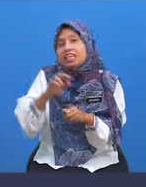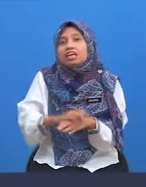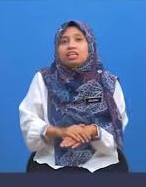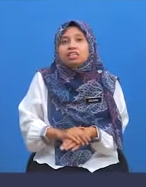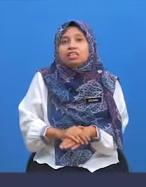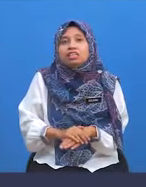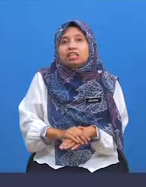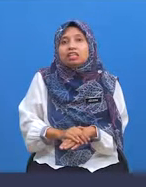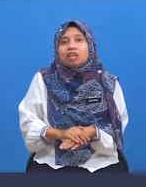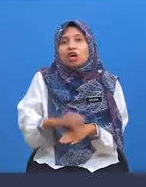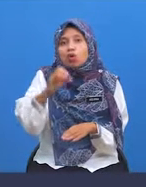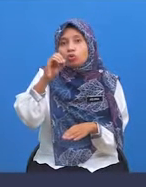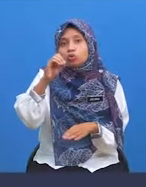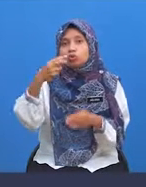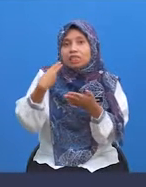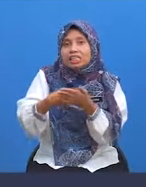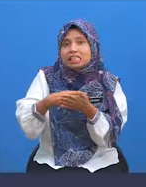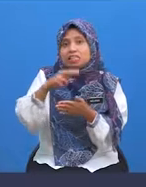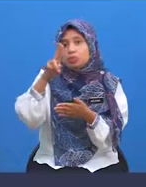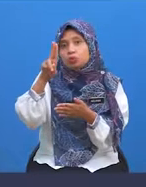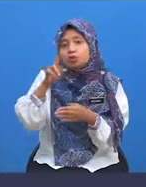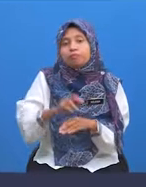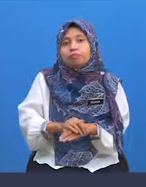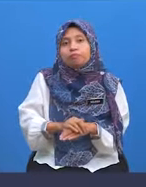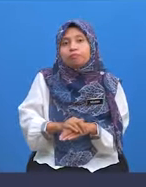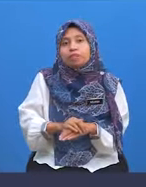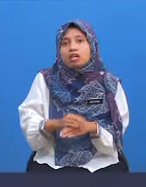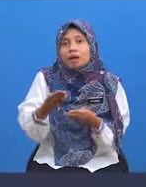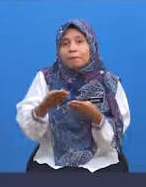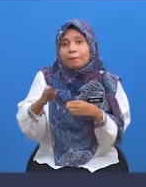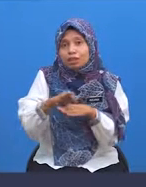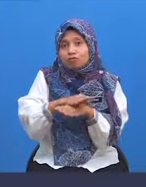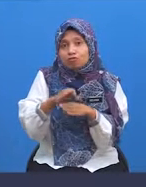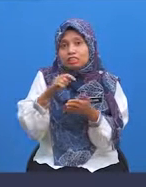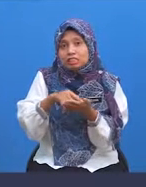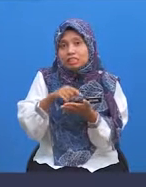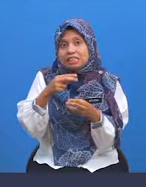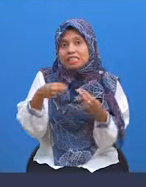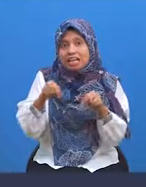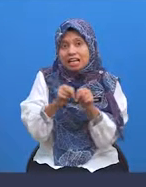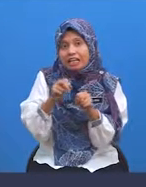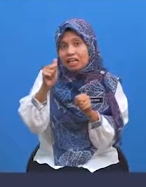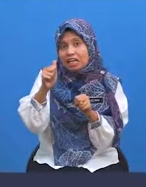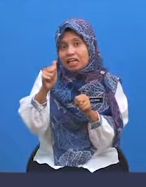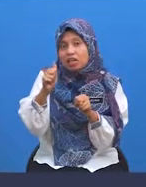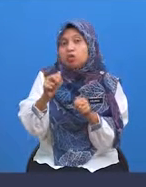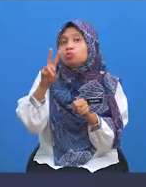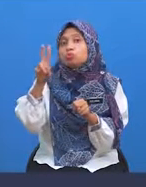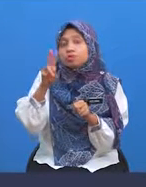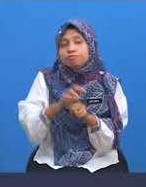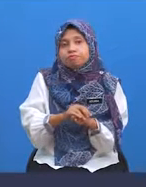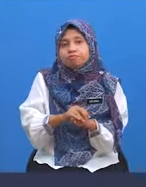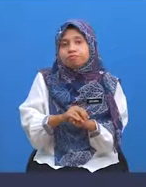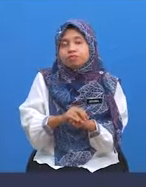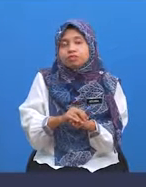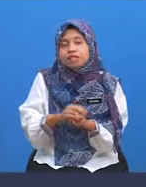had 0 hingga 2 pi. Bagi fungsi ini, nilai A kita ialah 2.